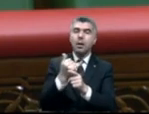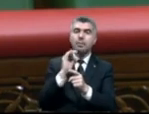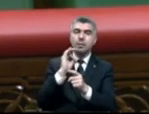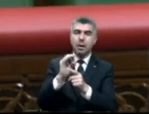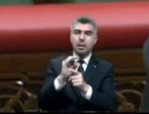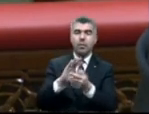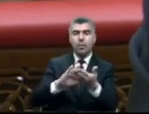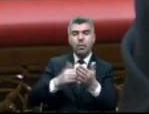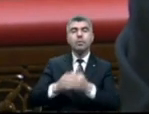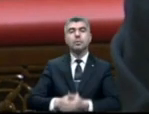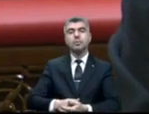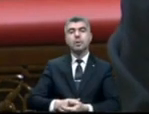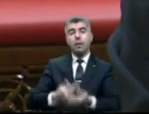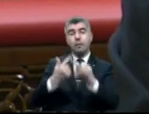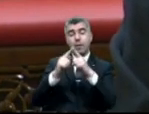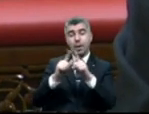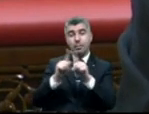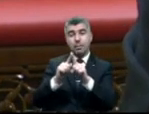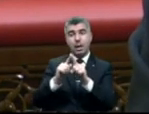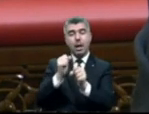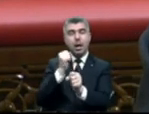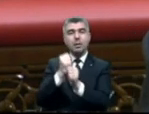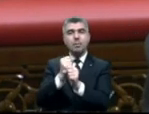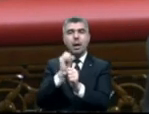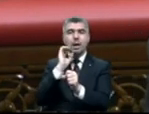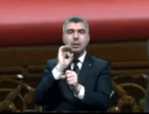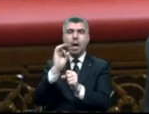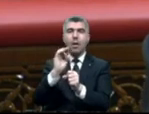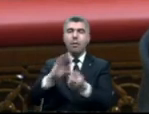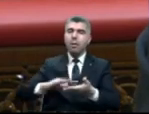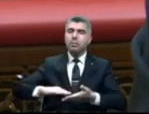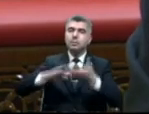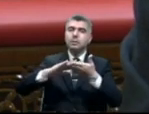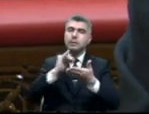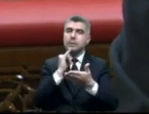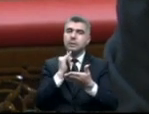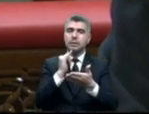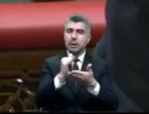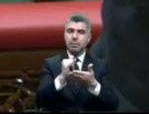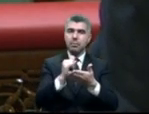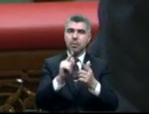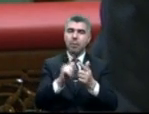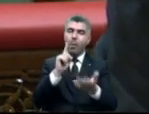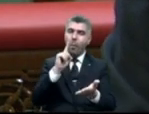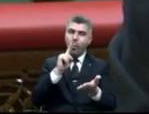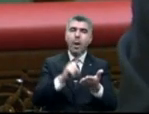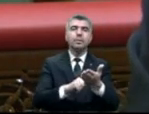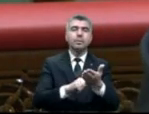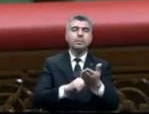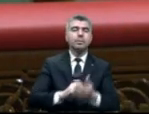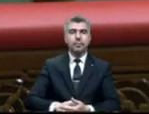والملائمة لتمكين هذه الفئة من الحصول على عمل يليق بكرامتها الإنسانية واعتبارها الواجب،